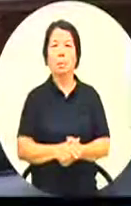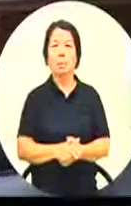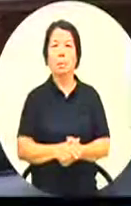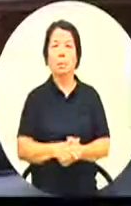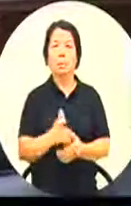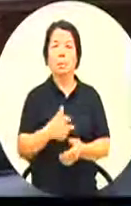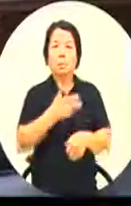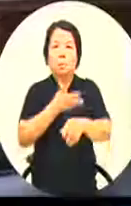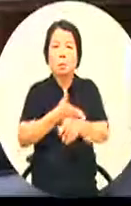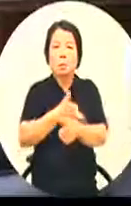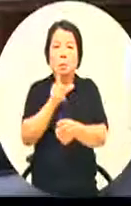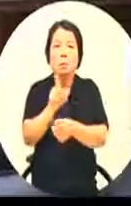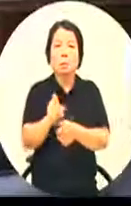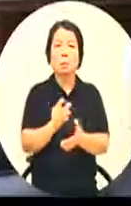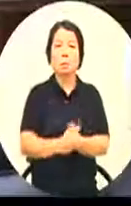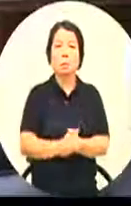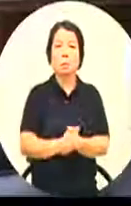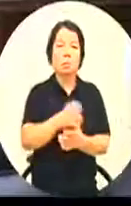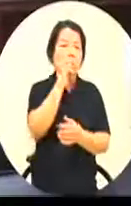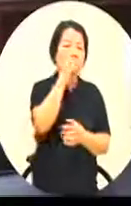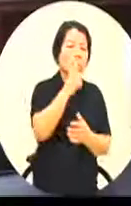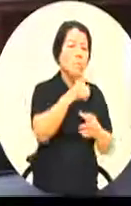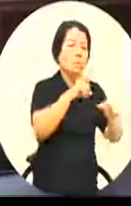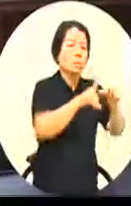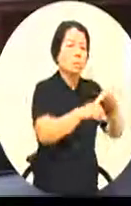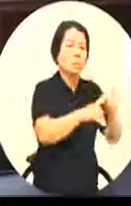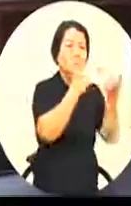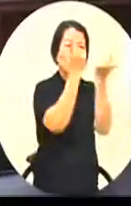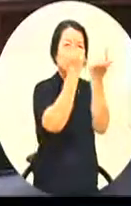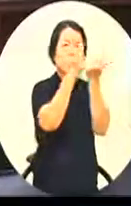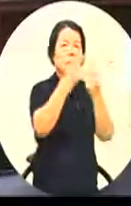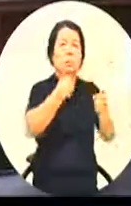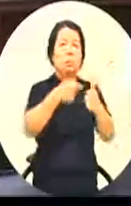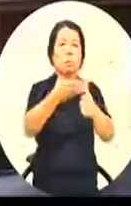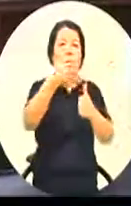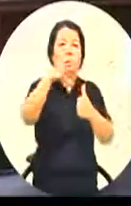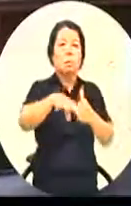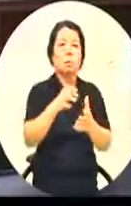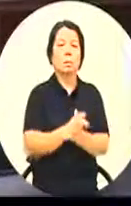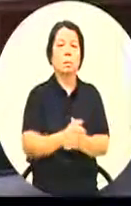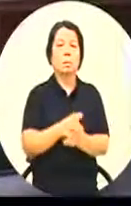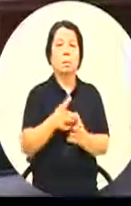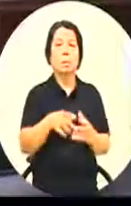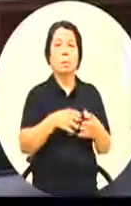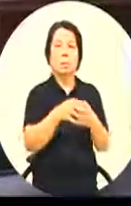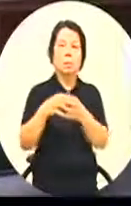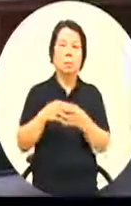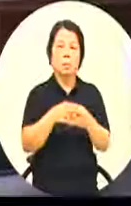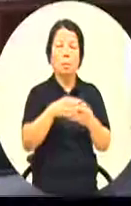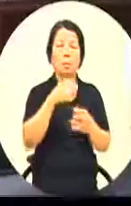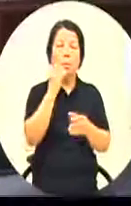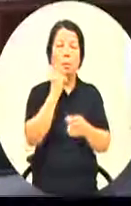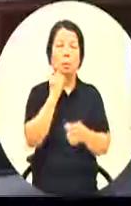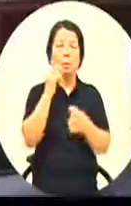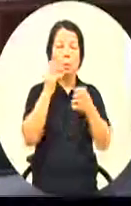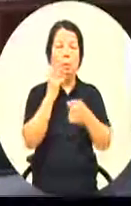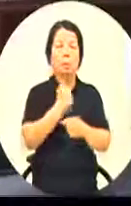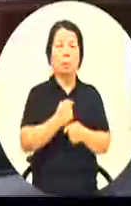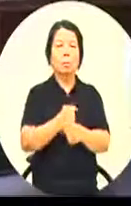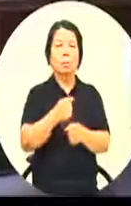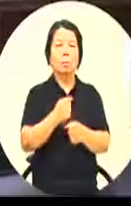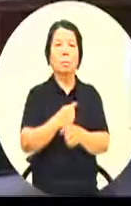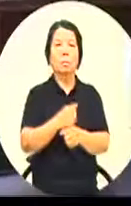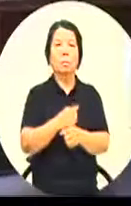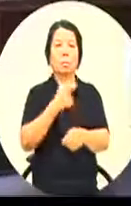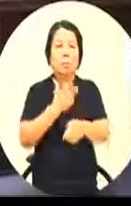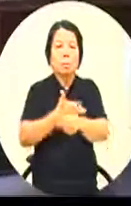科的没关系，我们跟台南、台中、台北教育局，我们都联合来办术科。因为为什么我会提到这个问题？